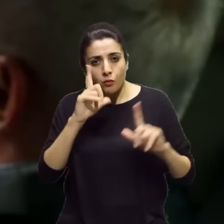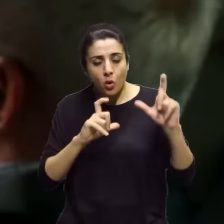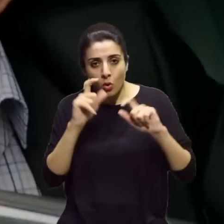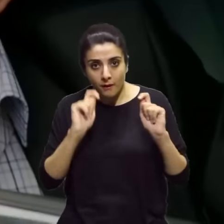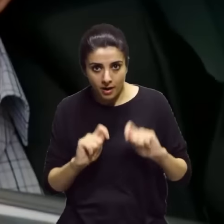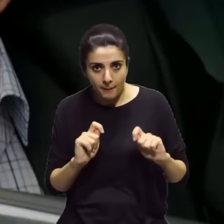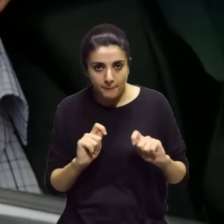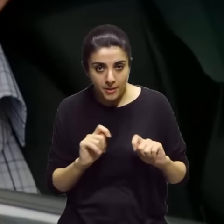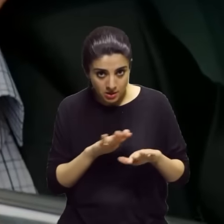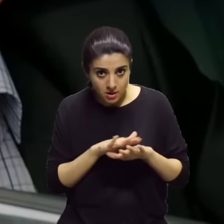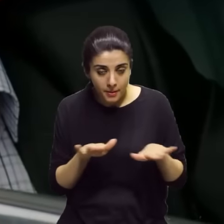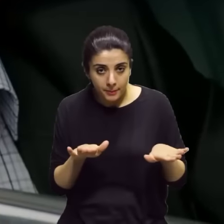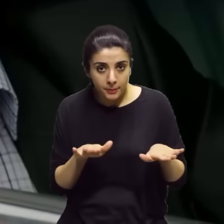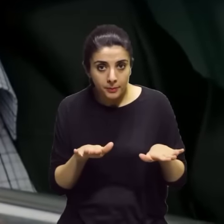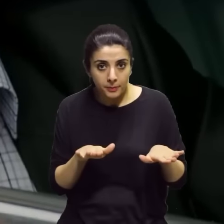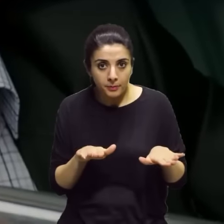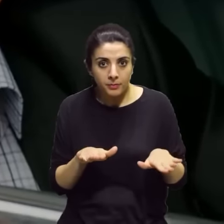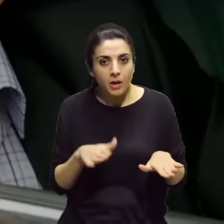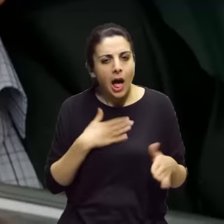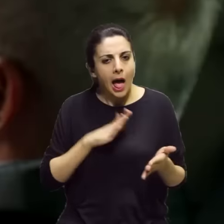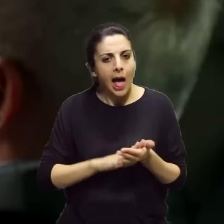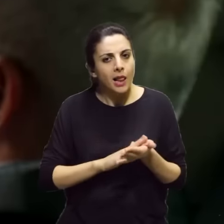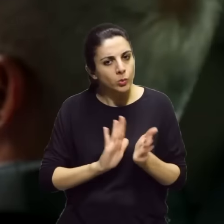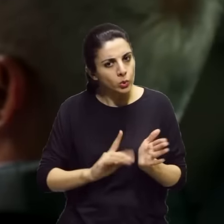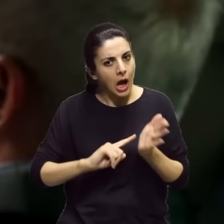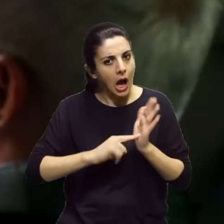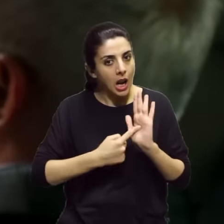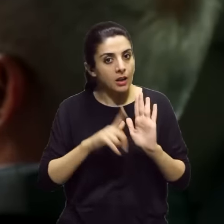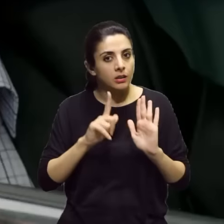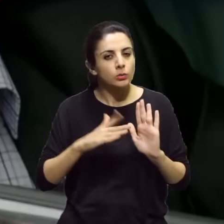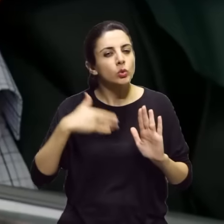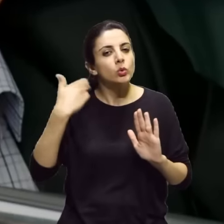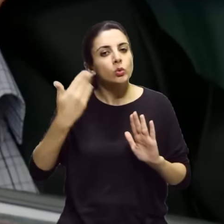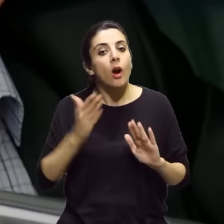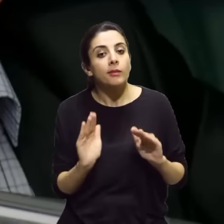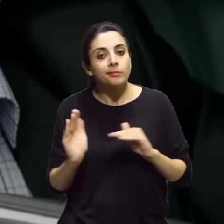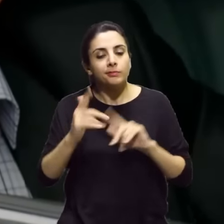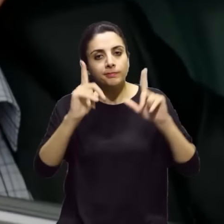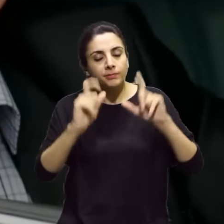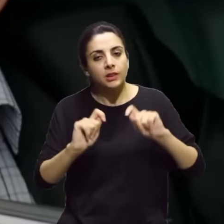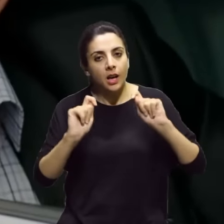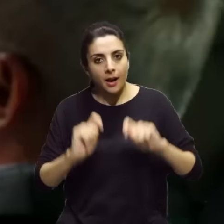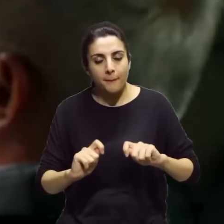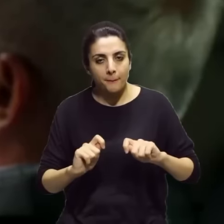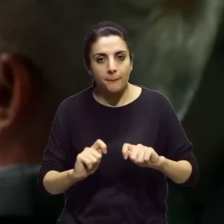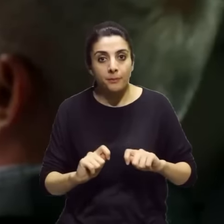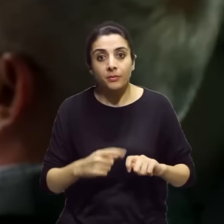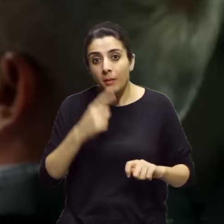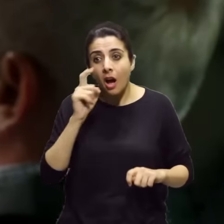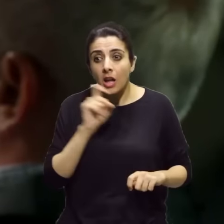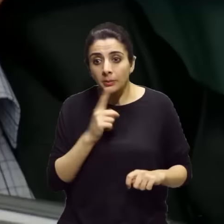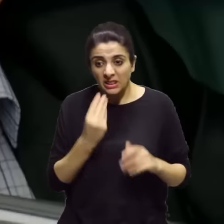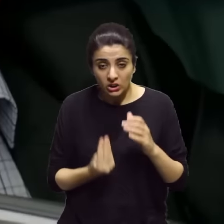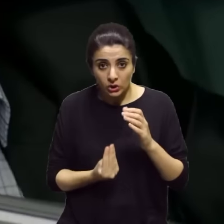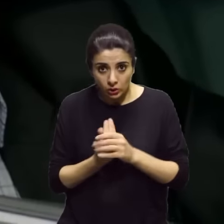çek. Tamam mı? Tamam. Elimizde kanıtımız olsun. Daha sonra diğer tarafa geçersin, önden çekersin. Eğer bir